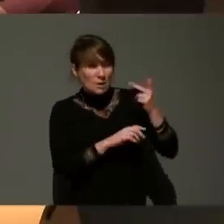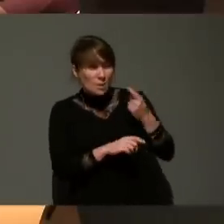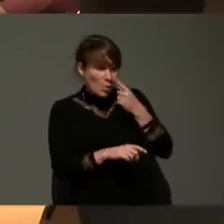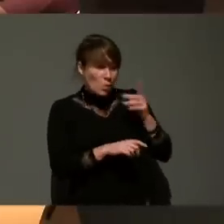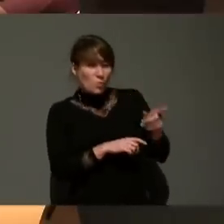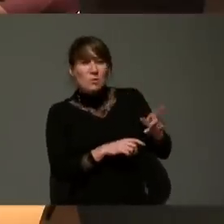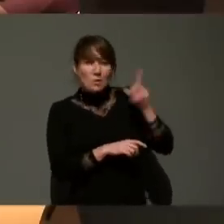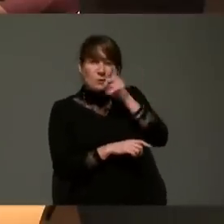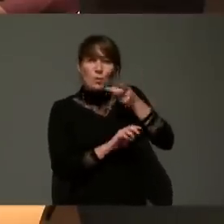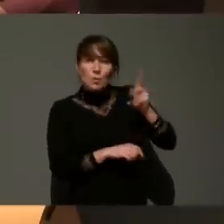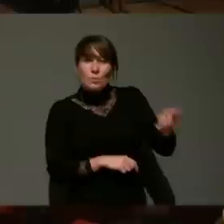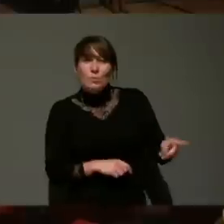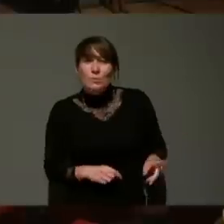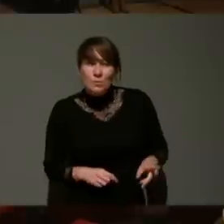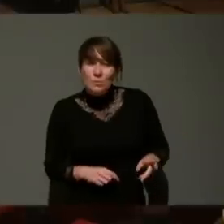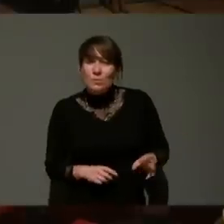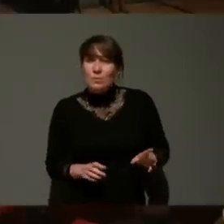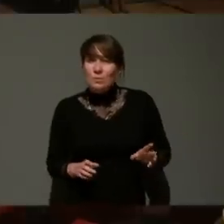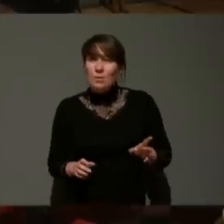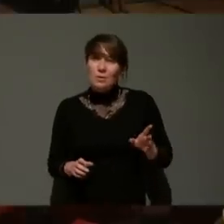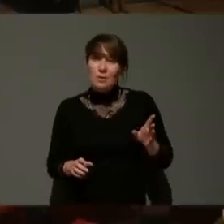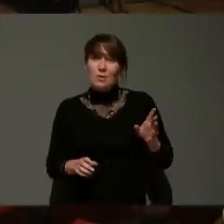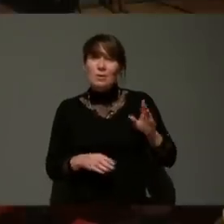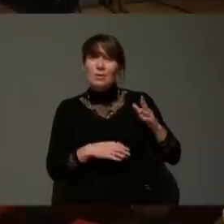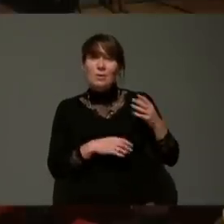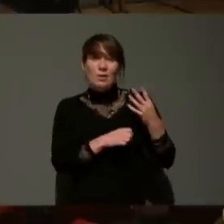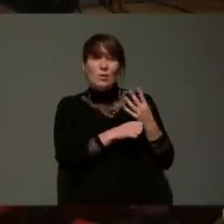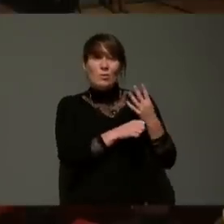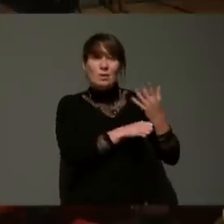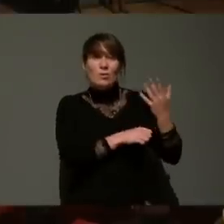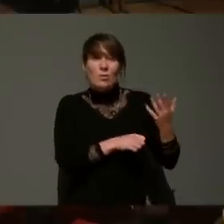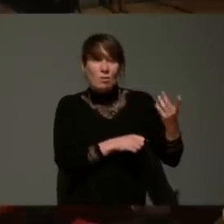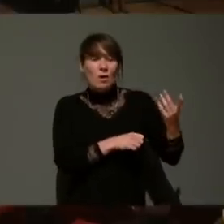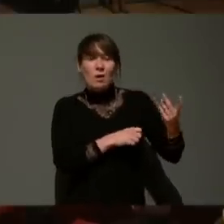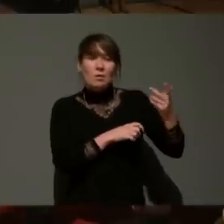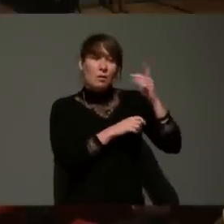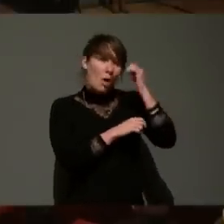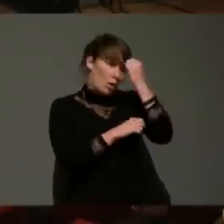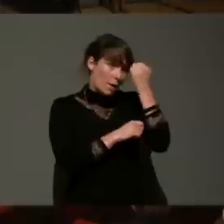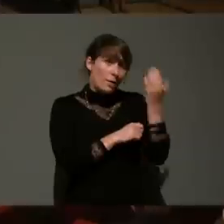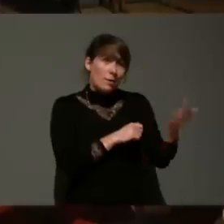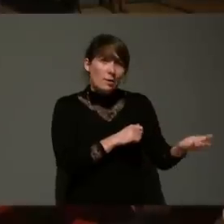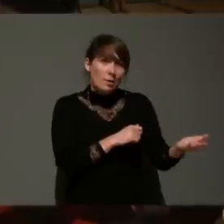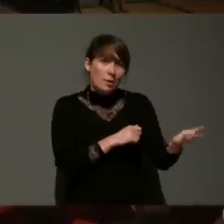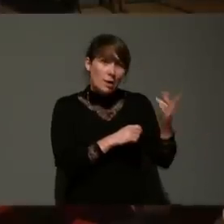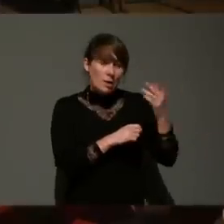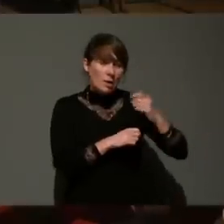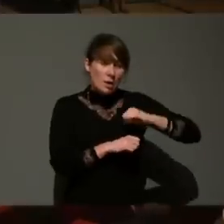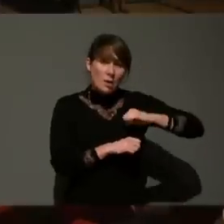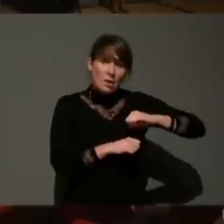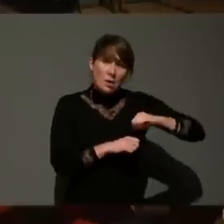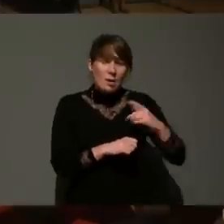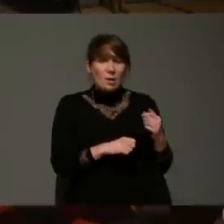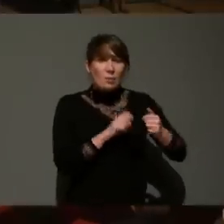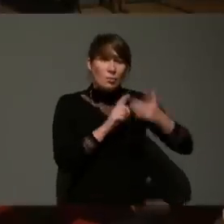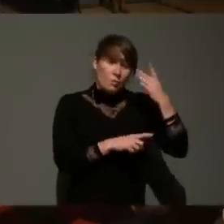montré là pour le coup. Et puis, ben, c'est ceux-là qui vous disent au bout de 4-5 ans, je regrette quand même d'en avoir fait un petit peu autant parce que je suis un peu cassé